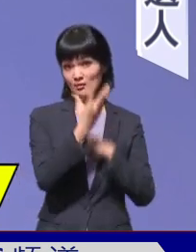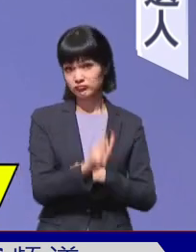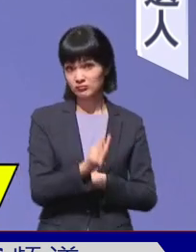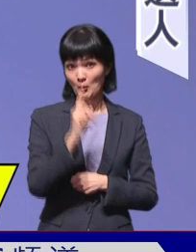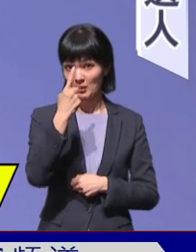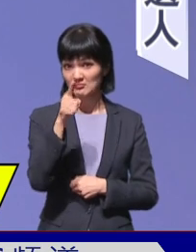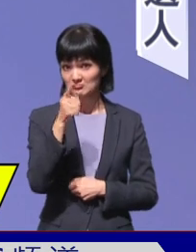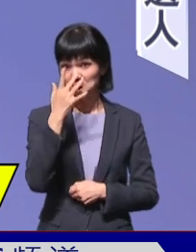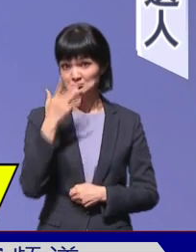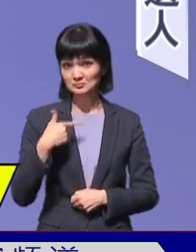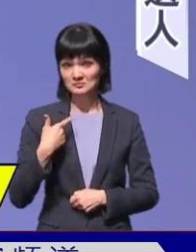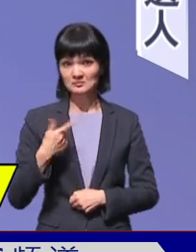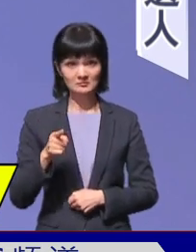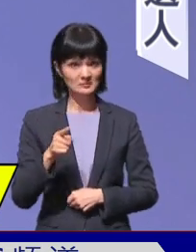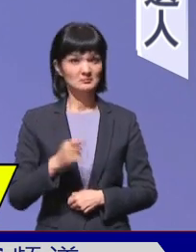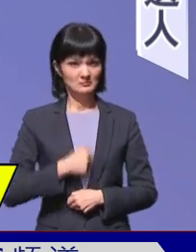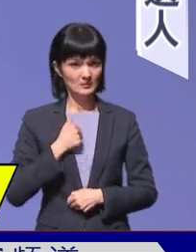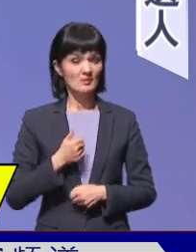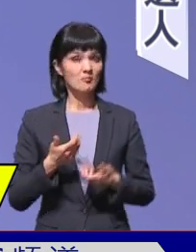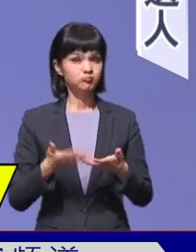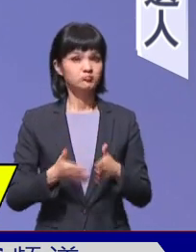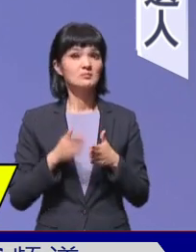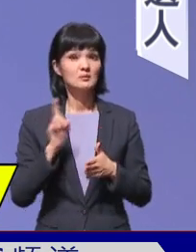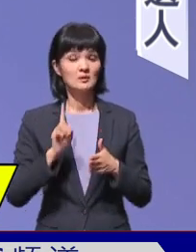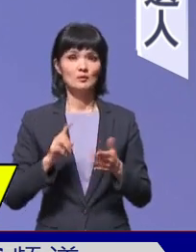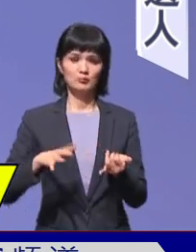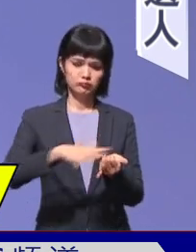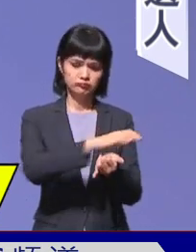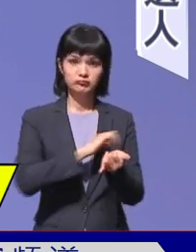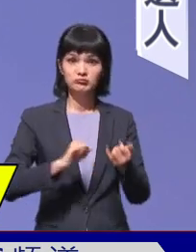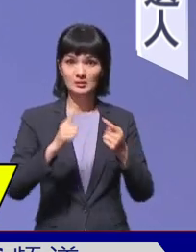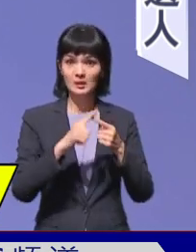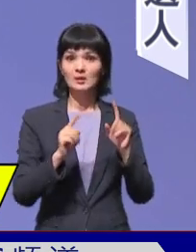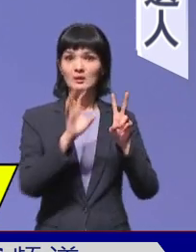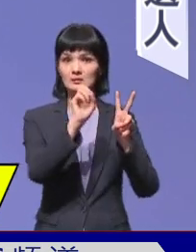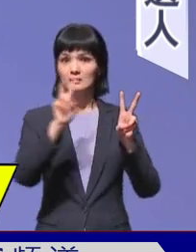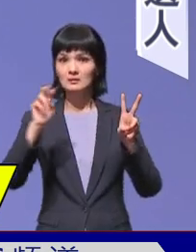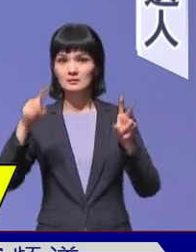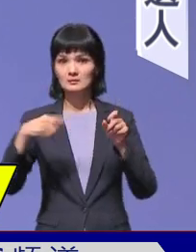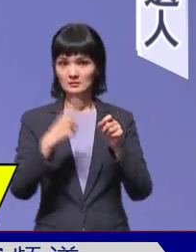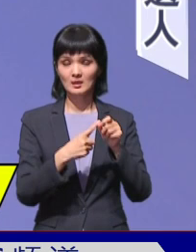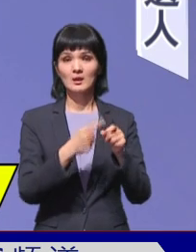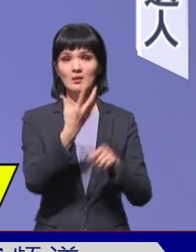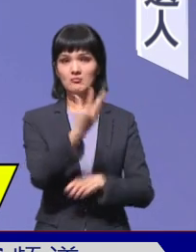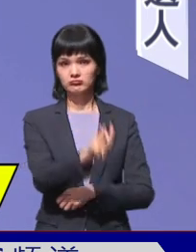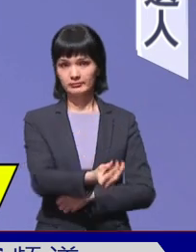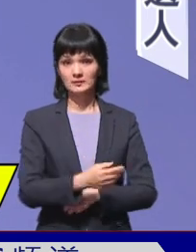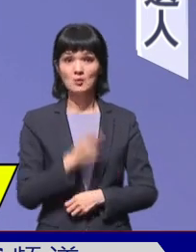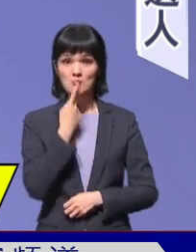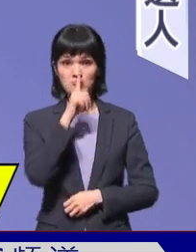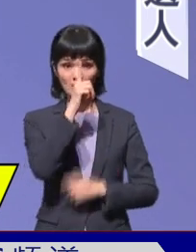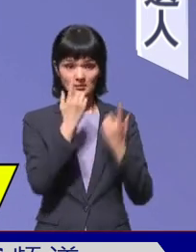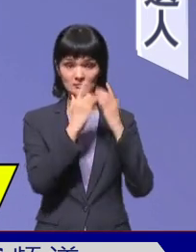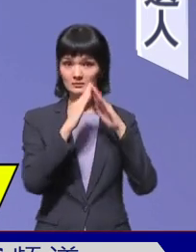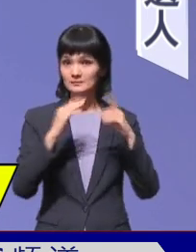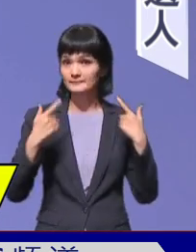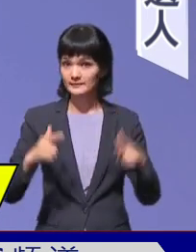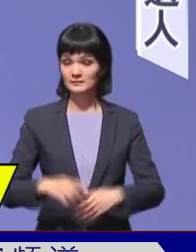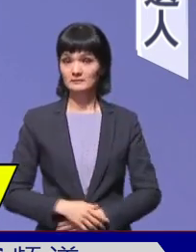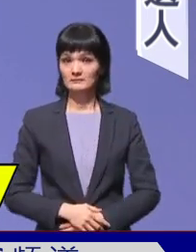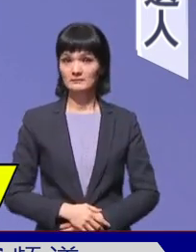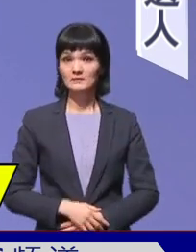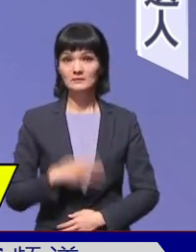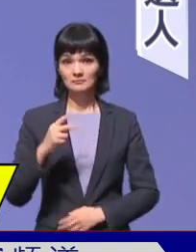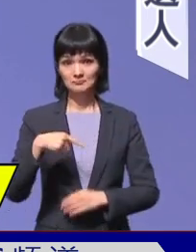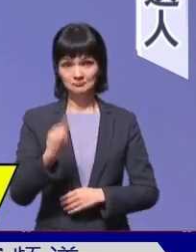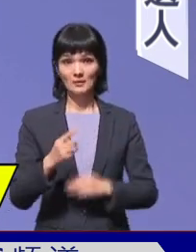因，它其实是非常重要的，是全国的人口在2020年就开始负成长，不是只有台北。第二个，